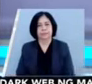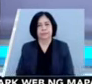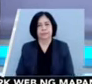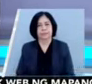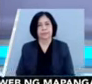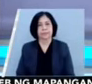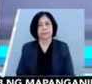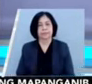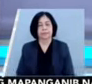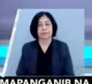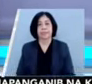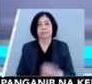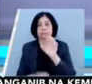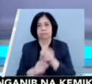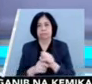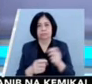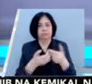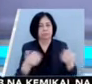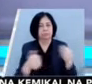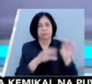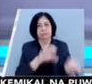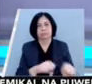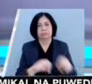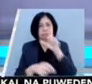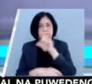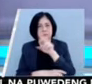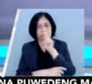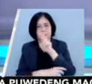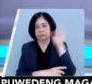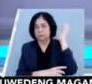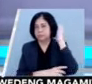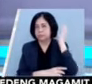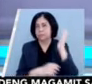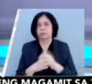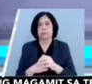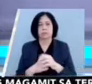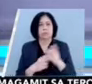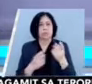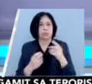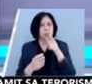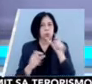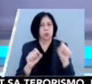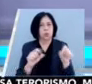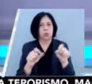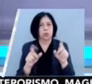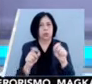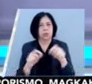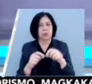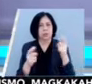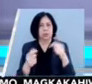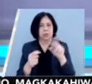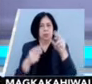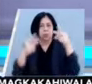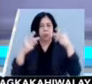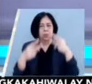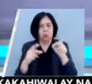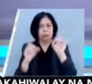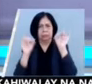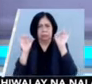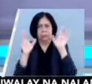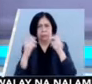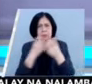Huli sa magkakaiwalay na operasyon sa Luzon, Visayas at Mindanao, ang mga nagbebenta umano sa dark web ng mapanganib na kemikal na